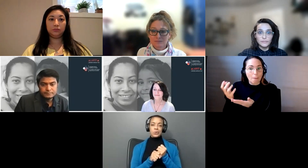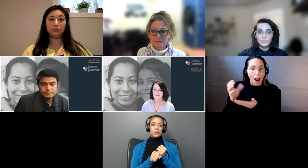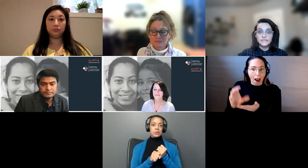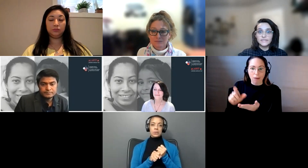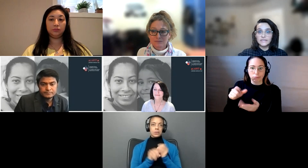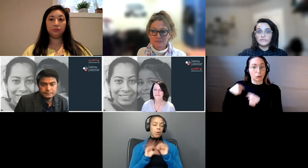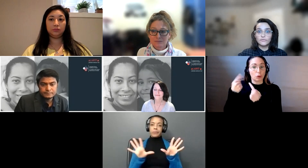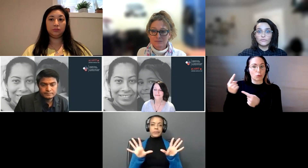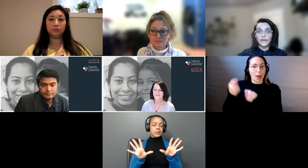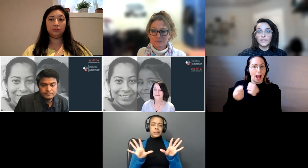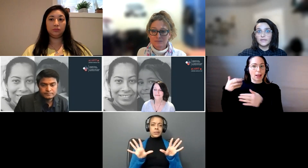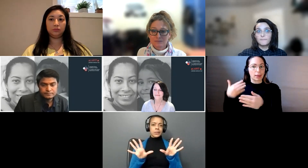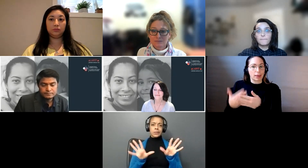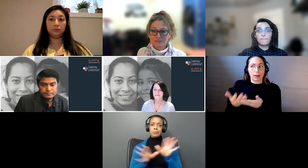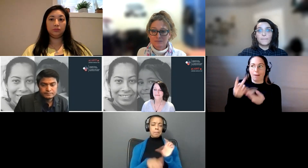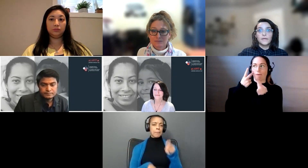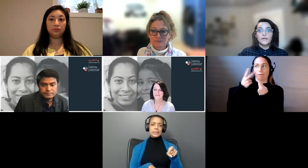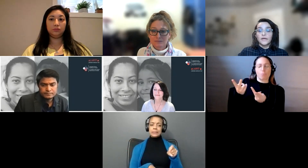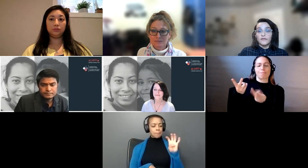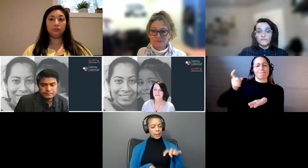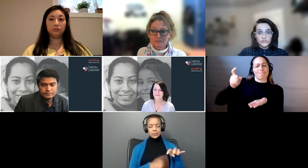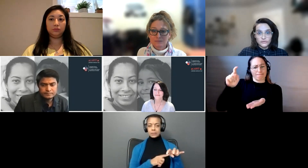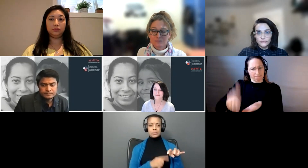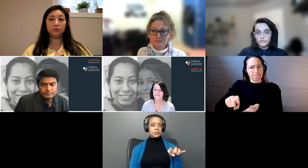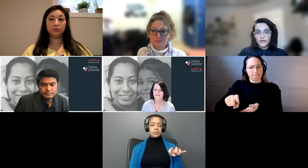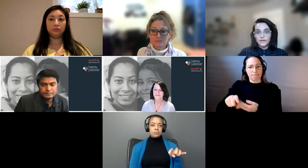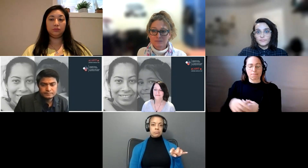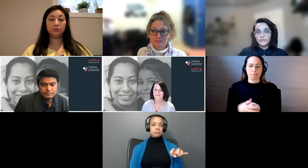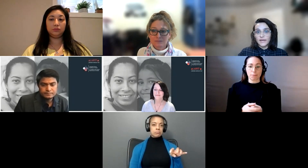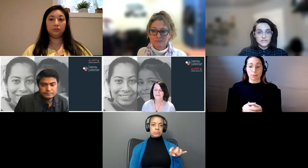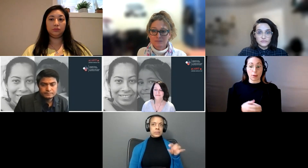Ça a besoin d'arriver particulièrement pour